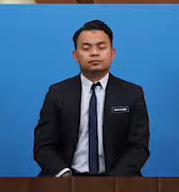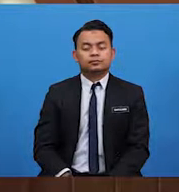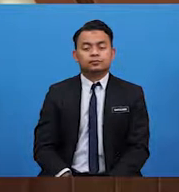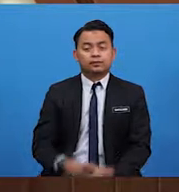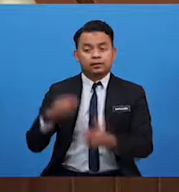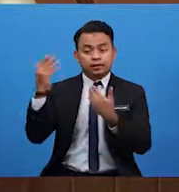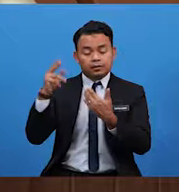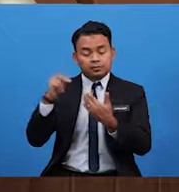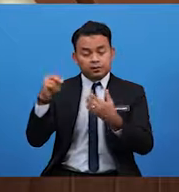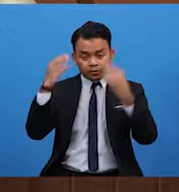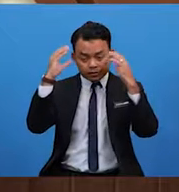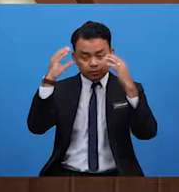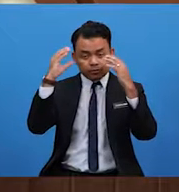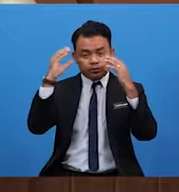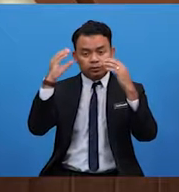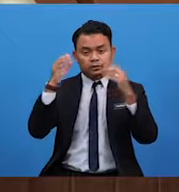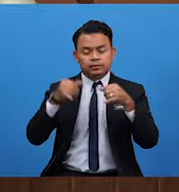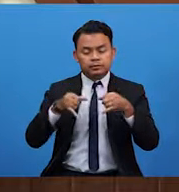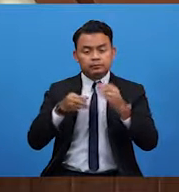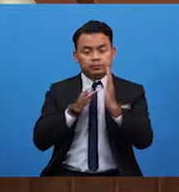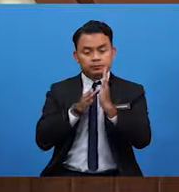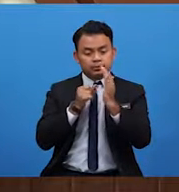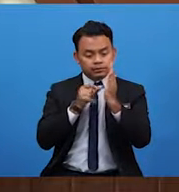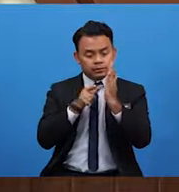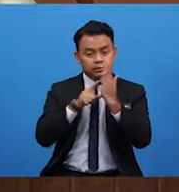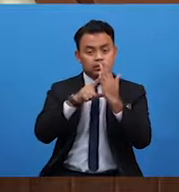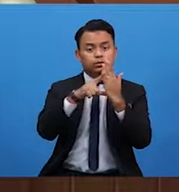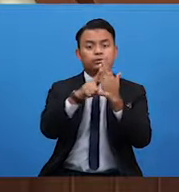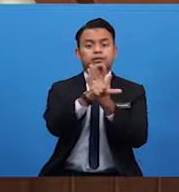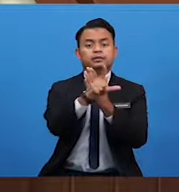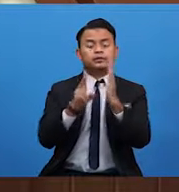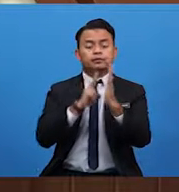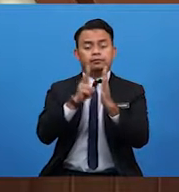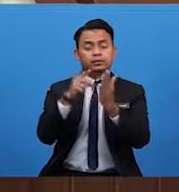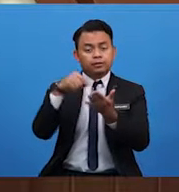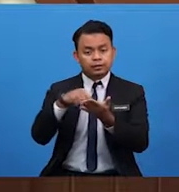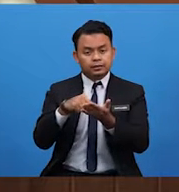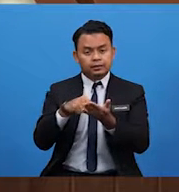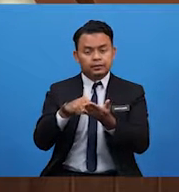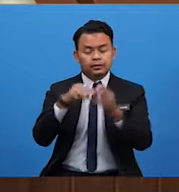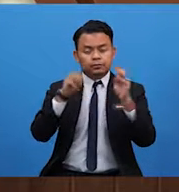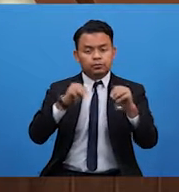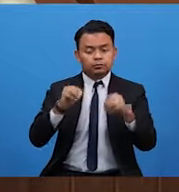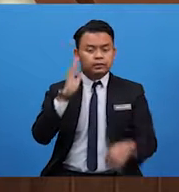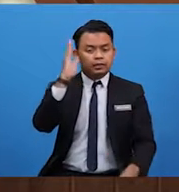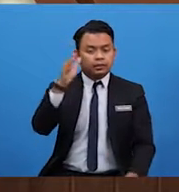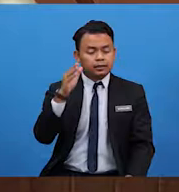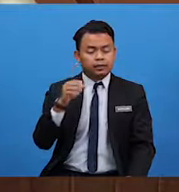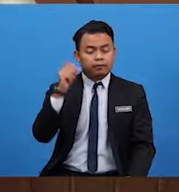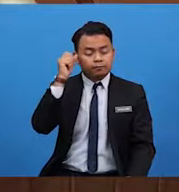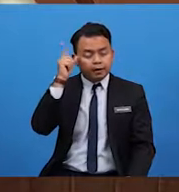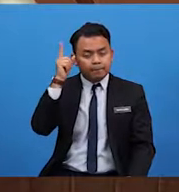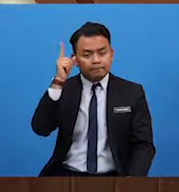Harapan cikgu, melalui video ini, murid-murid akan lebih faham bagaimana ombak menjadi